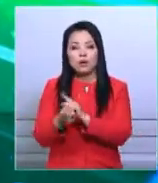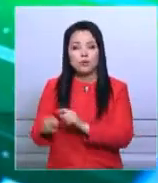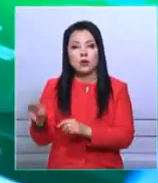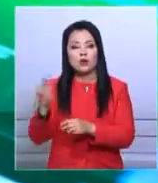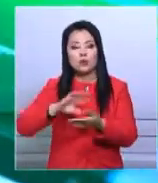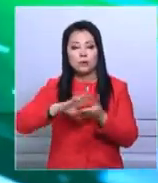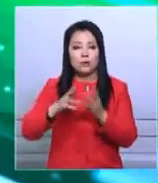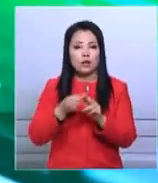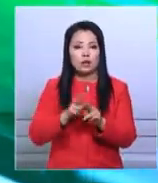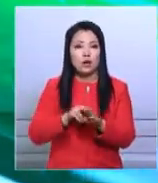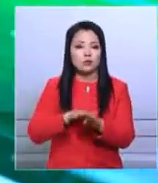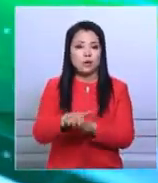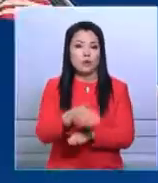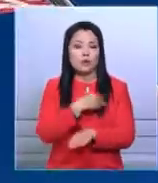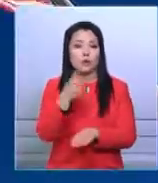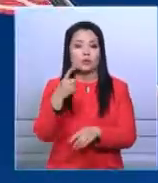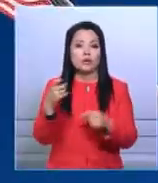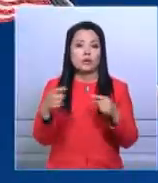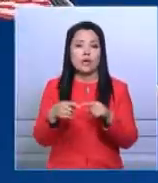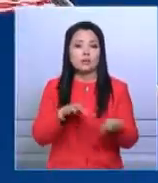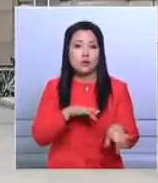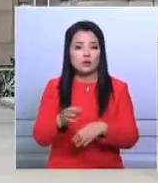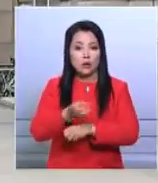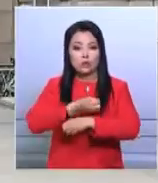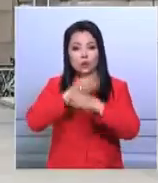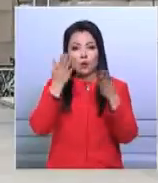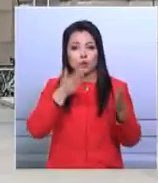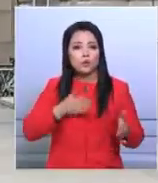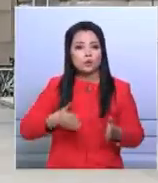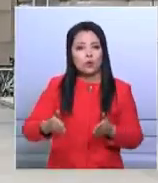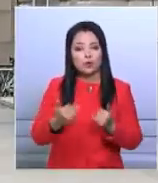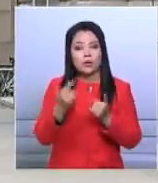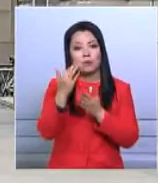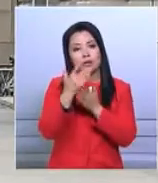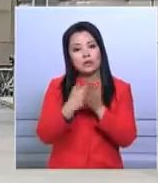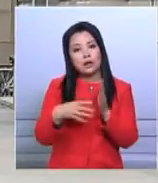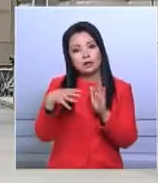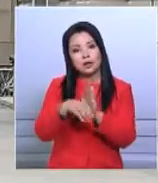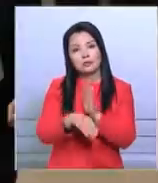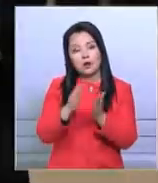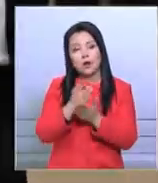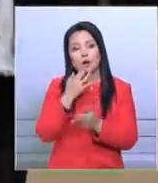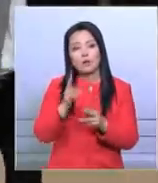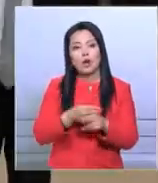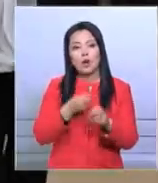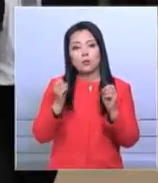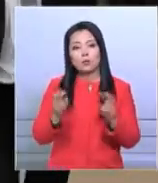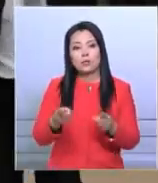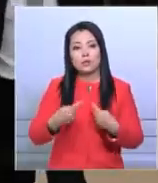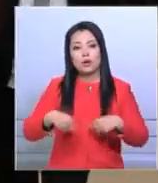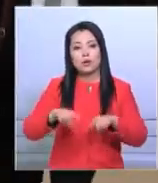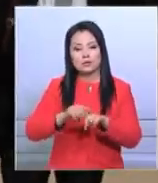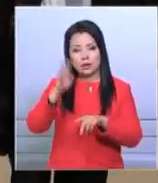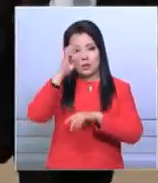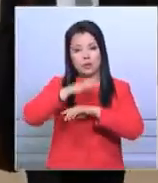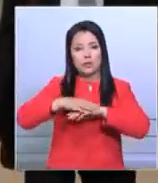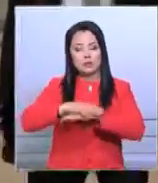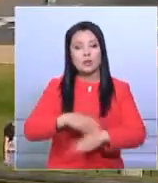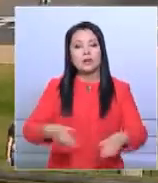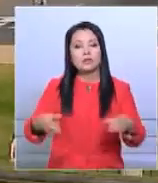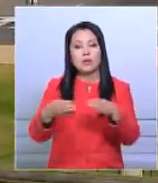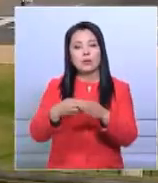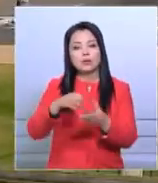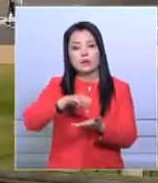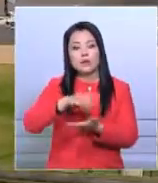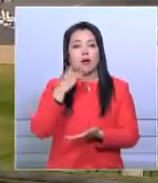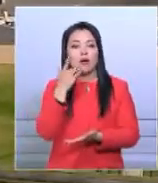жүзеге асыру жөніндегі 100 нақты қадам мен нұрлы жол бағдарламасы ауып отыр. Ұлттық қауіпсіздік кеңесі, мемлекеттік департамент және